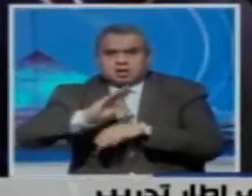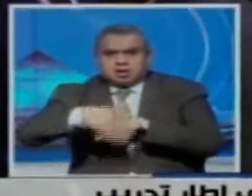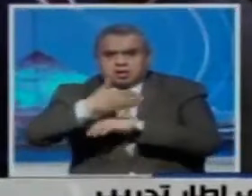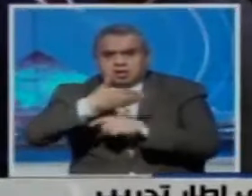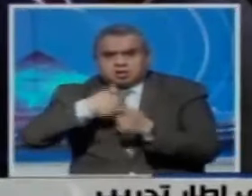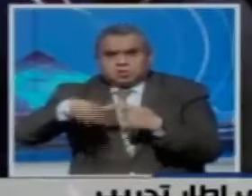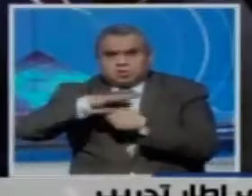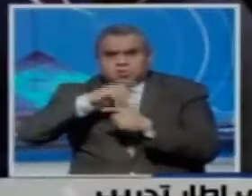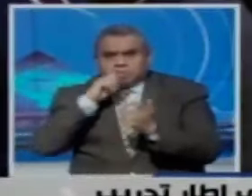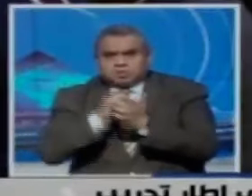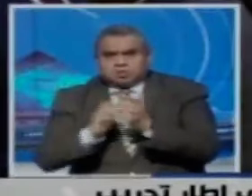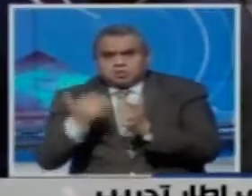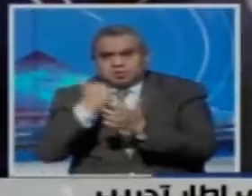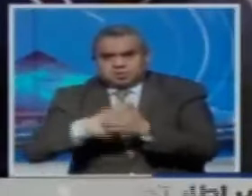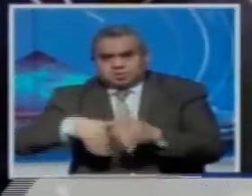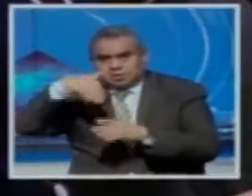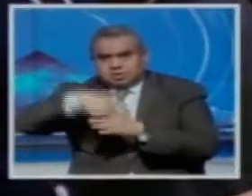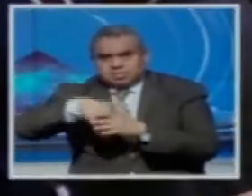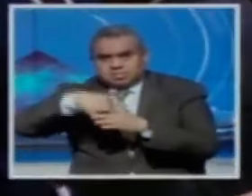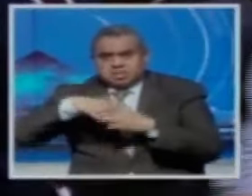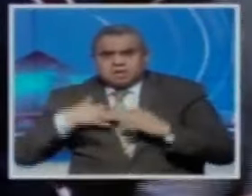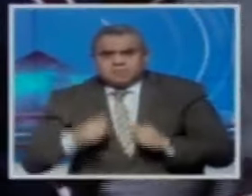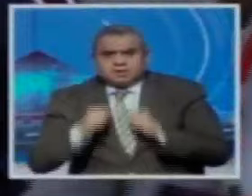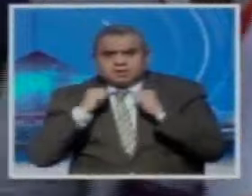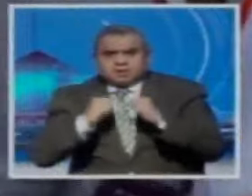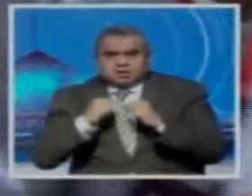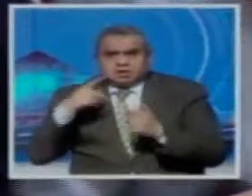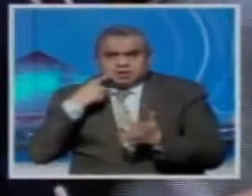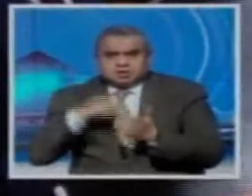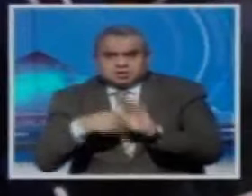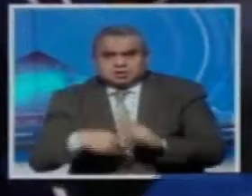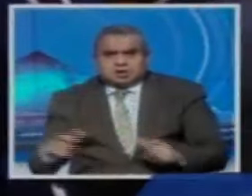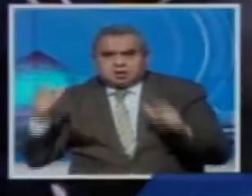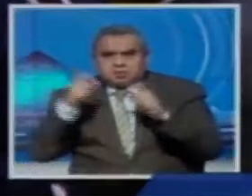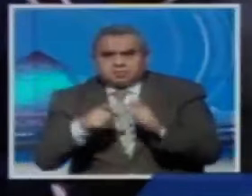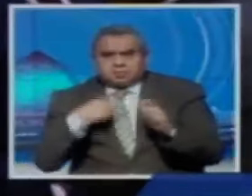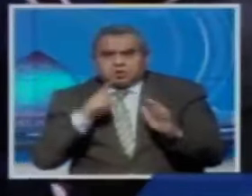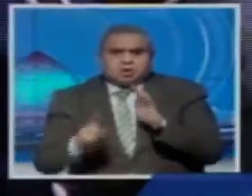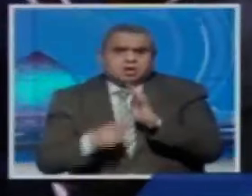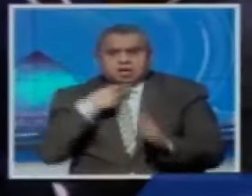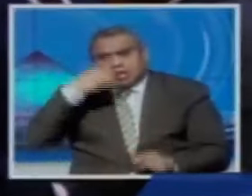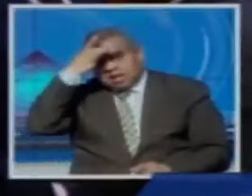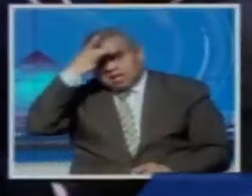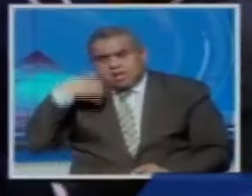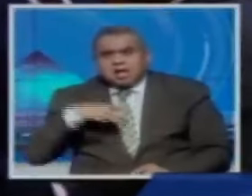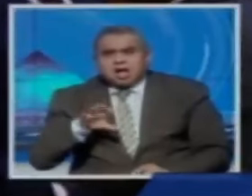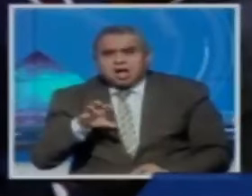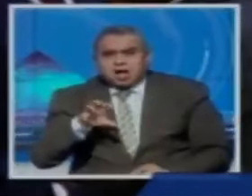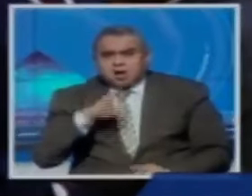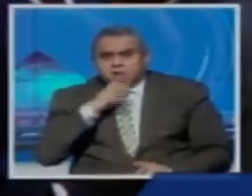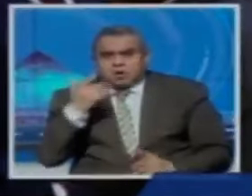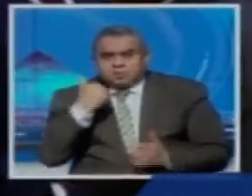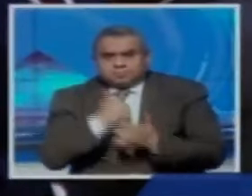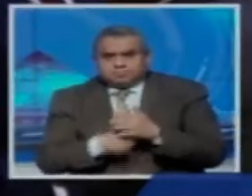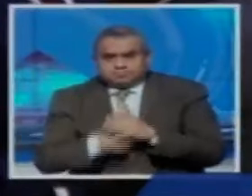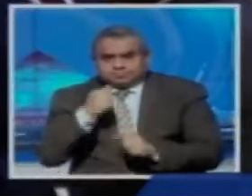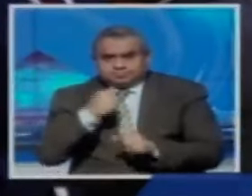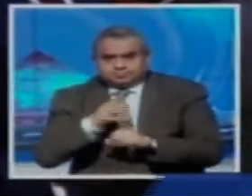بالتدريب، وهيئة التأمين الصحي مشكورة النهاردة بمؤتمر الأول لأمراض الأورام، النهاردة